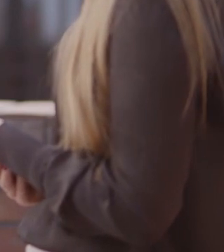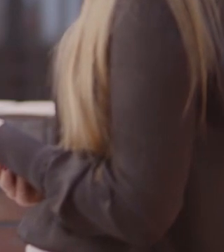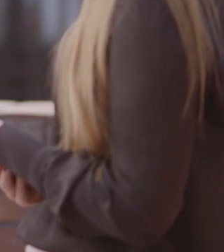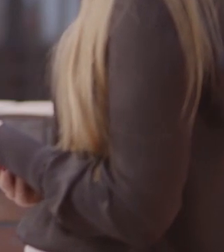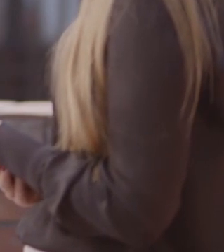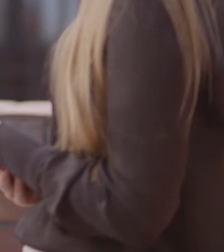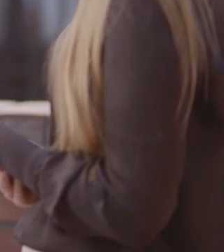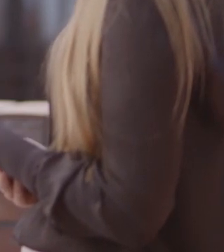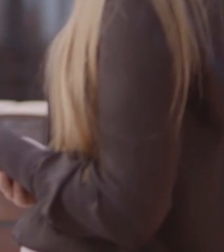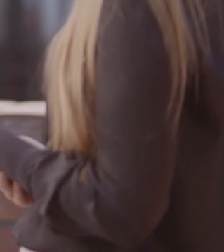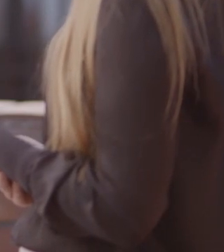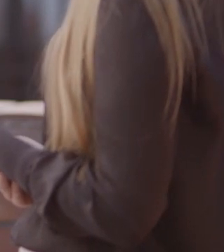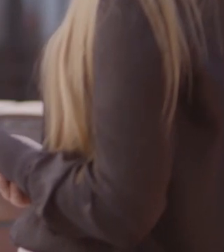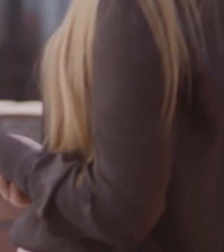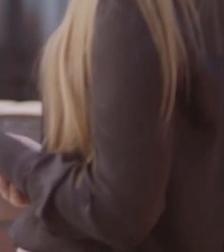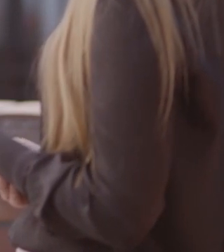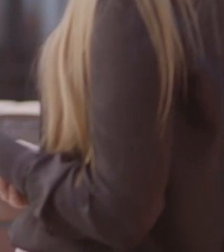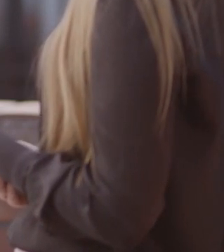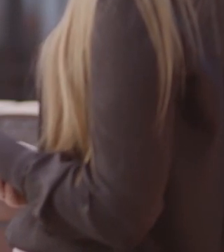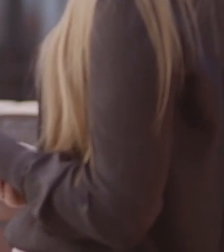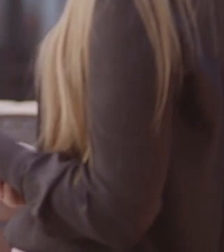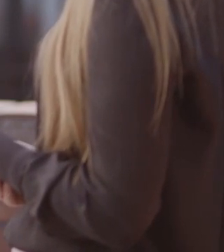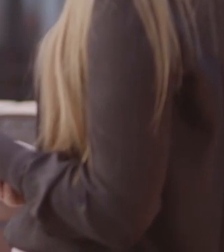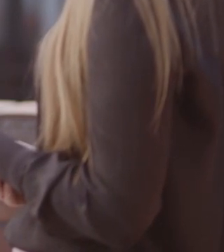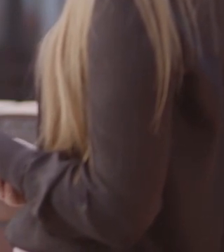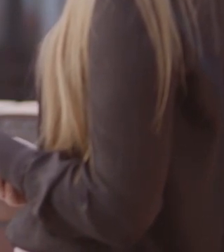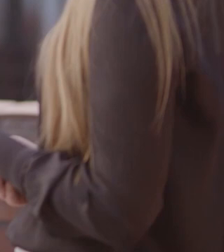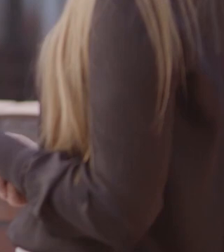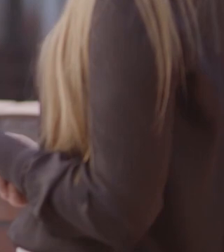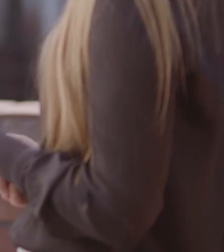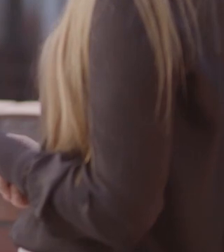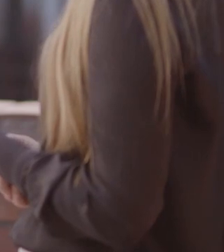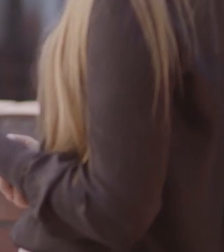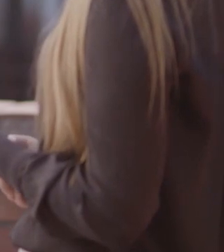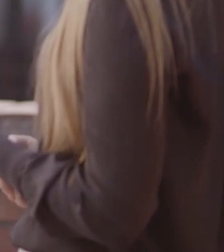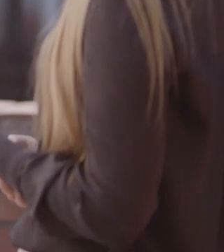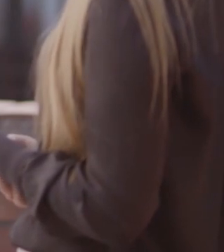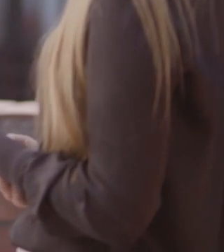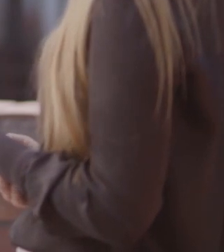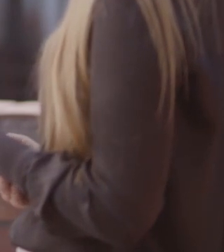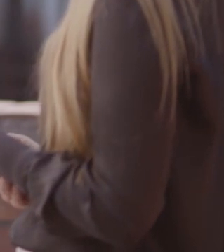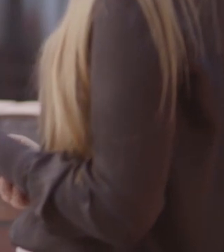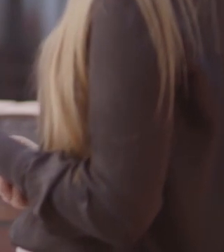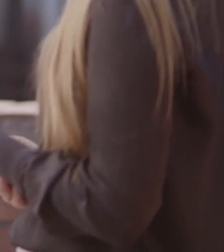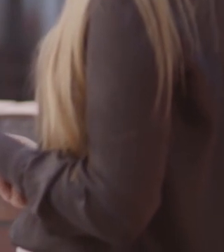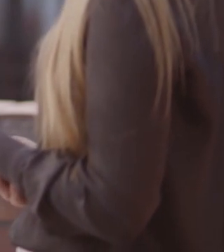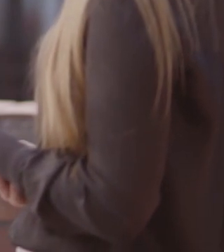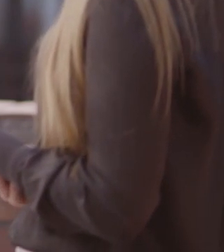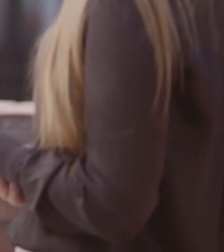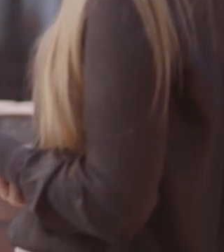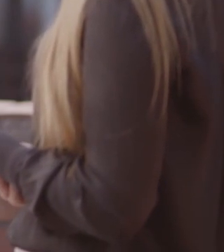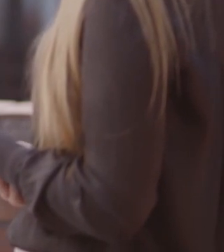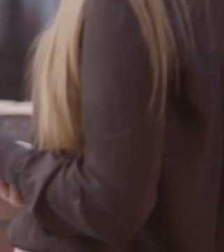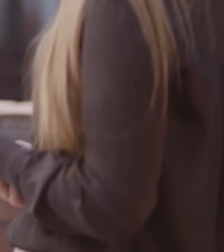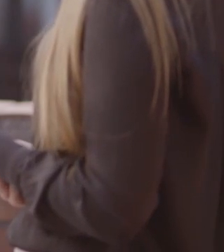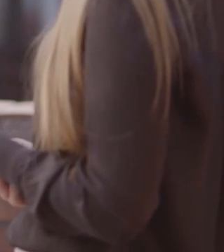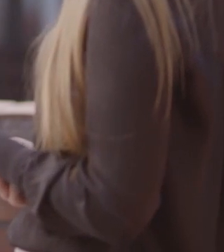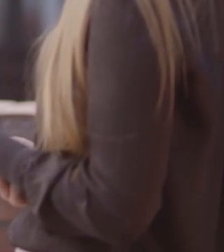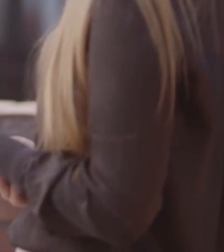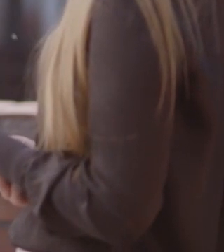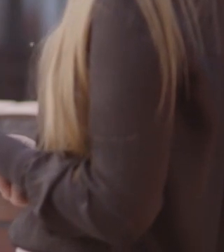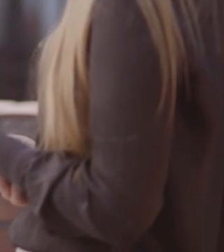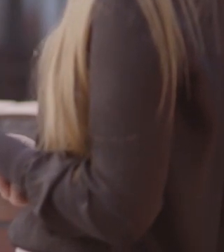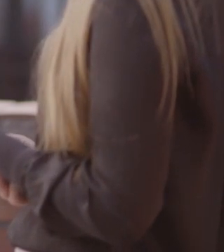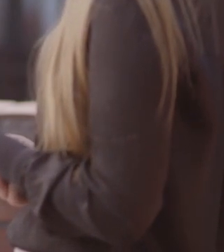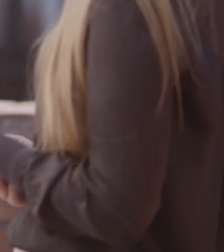dedykowane dla studentów, którzy znajdują się w trudnej sytuacji materialnej i o takie stypendium możemy już wnioskować, rozpoczynając naukę na